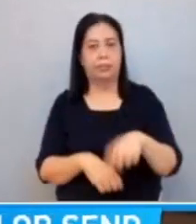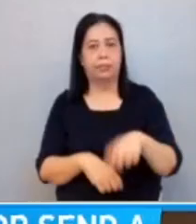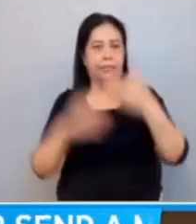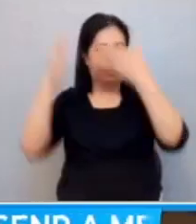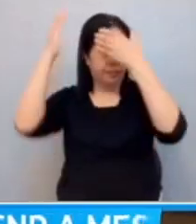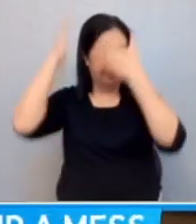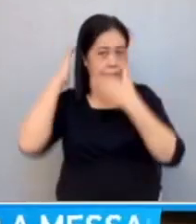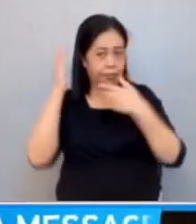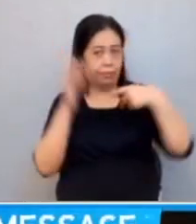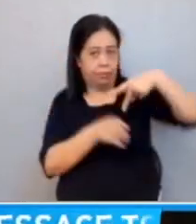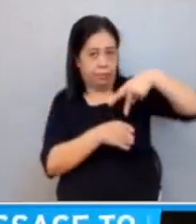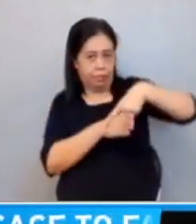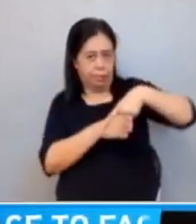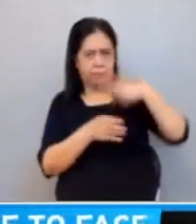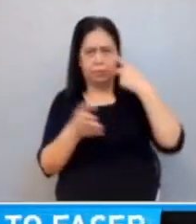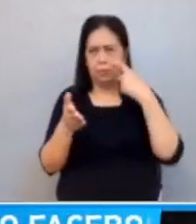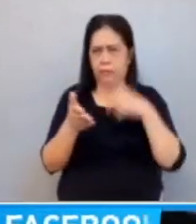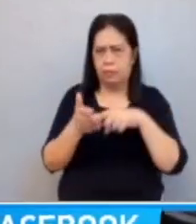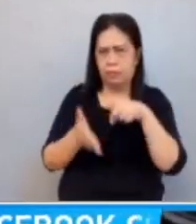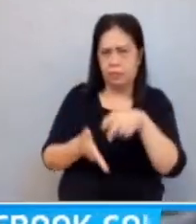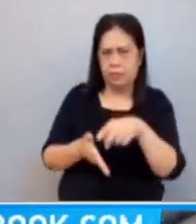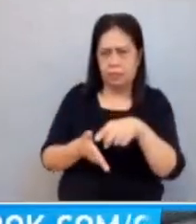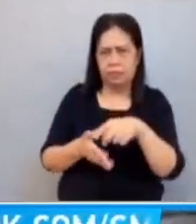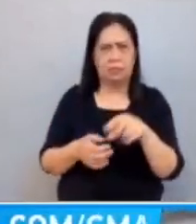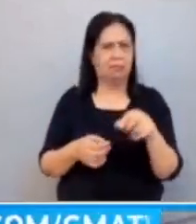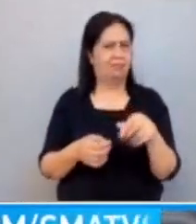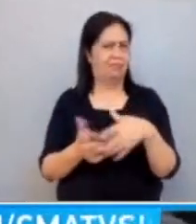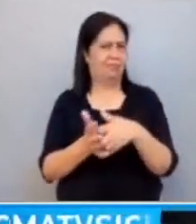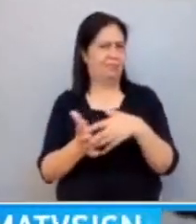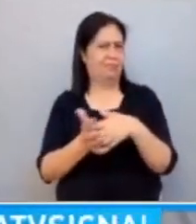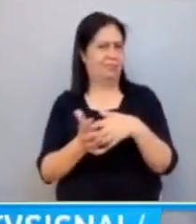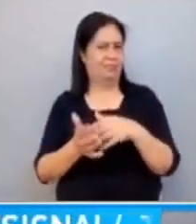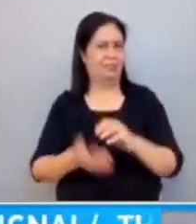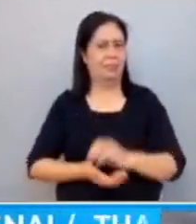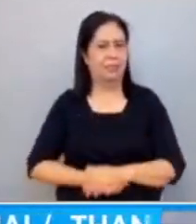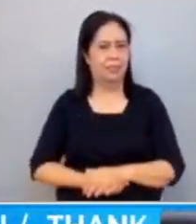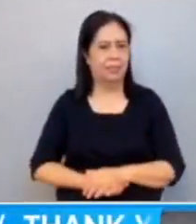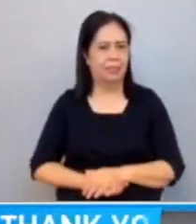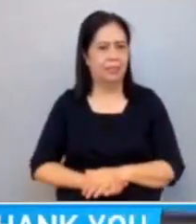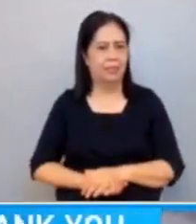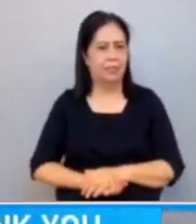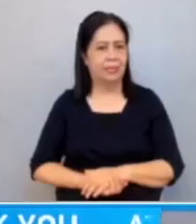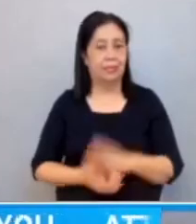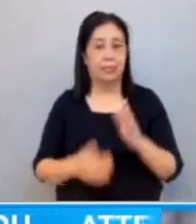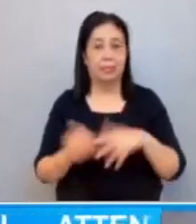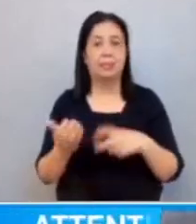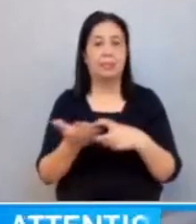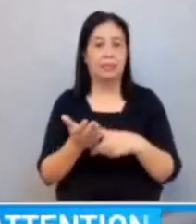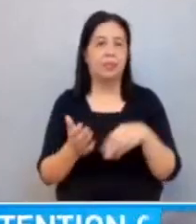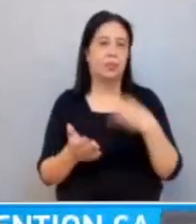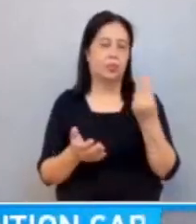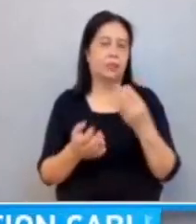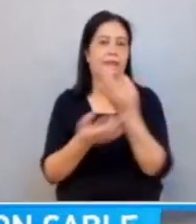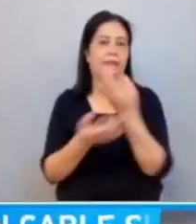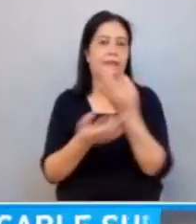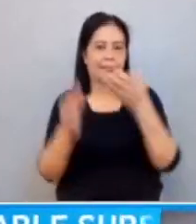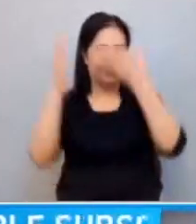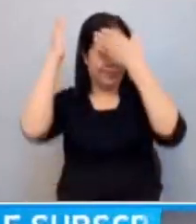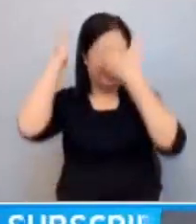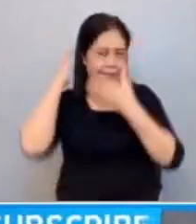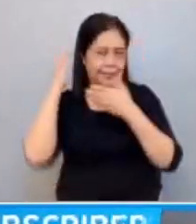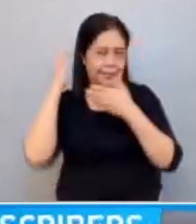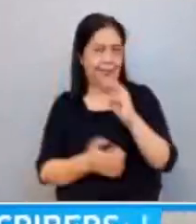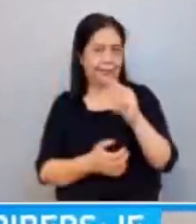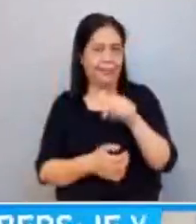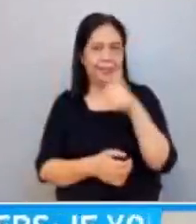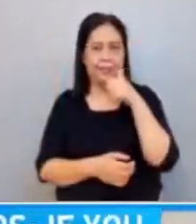angkas, napansin ng mga otoridad na substandard. Sa halip na tikitan, binigyan na lang ng libreng helmet ng MMDA ang babaeng